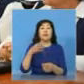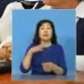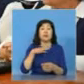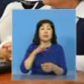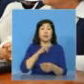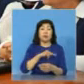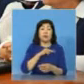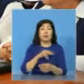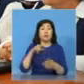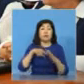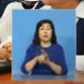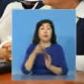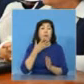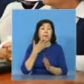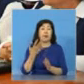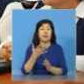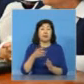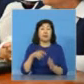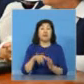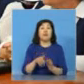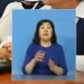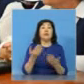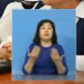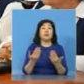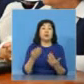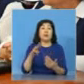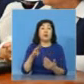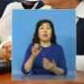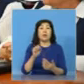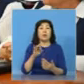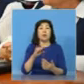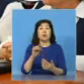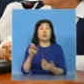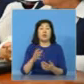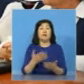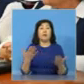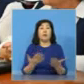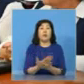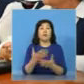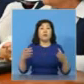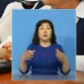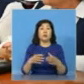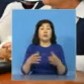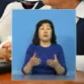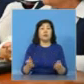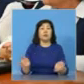басқармасын басқарды. Бүгін облыс әкімінің орынбасары Марат Тоғжанов Бұлбұл Елеусінованы жаңа ұжыммен таныстырды.